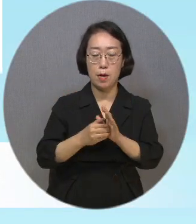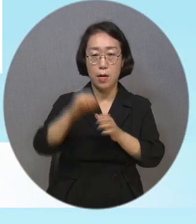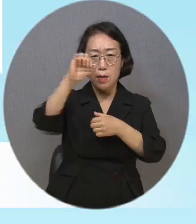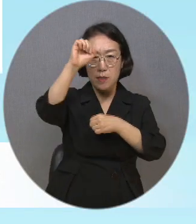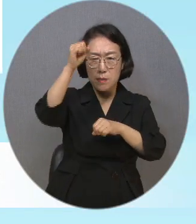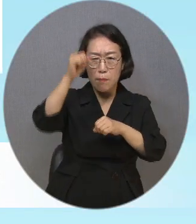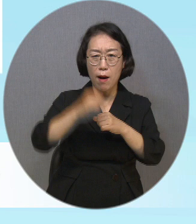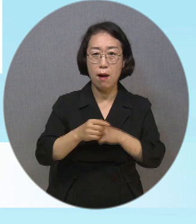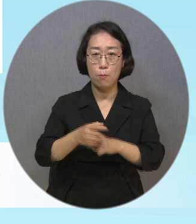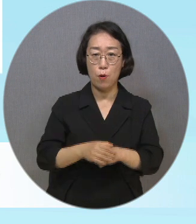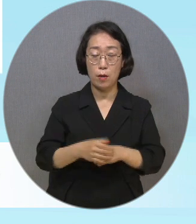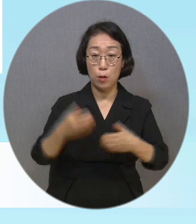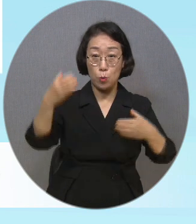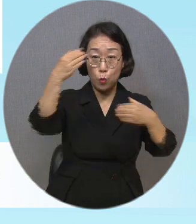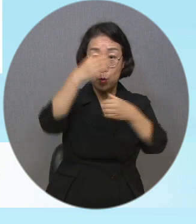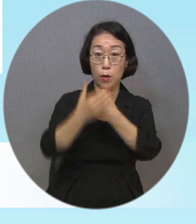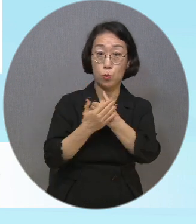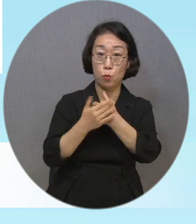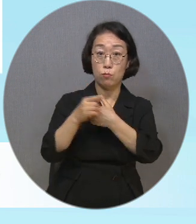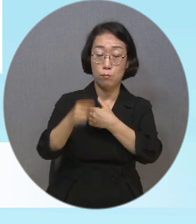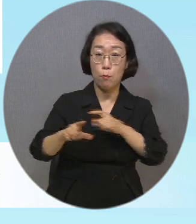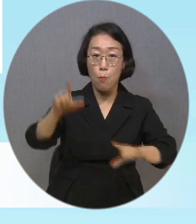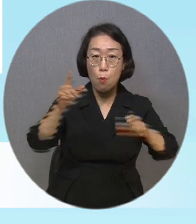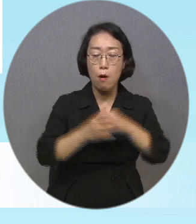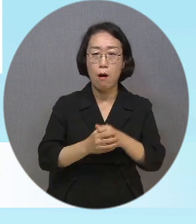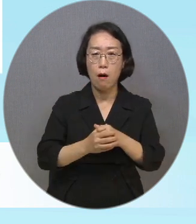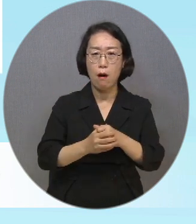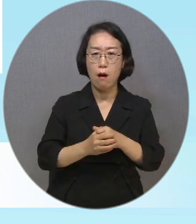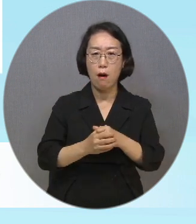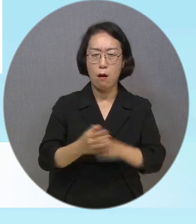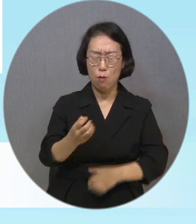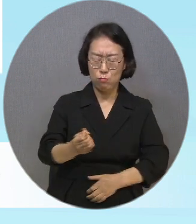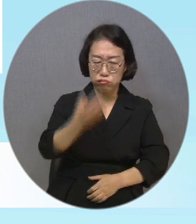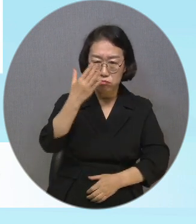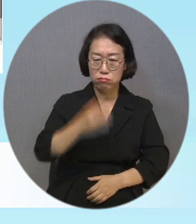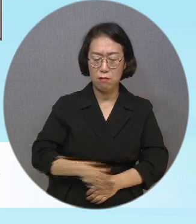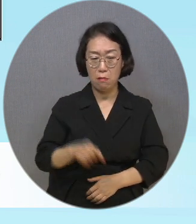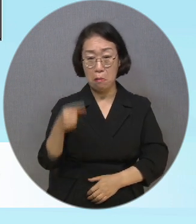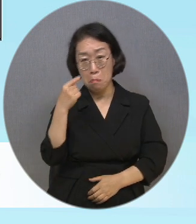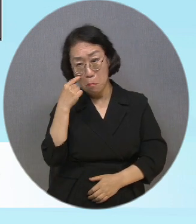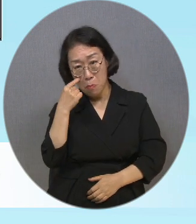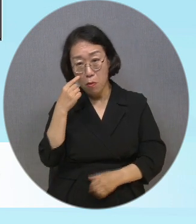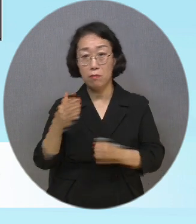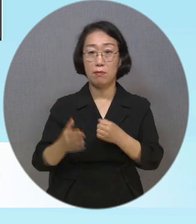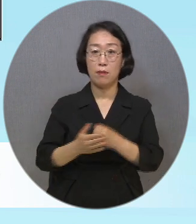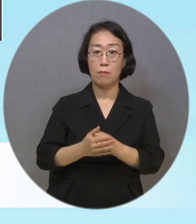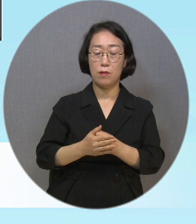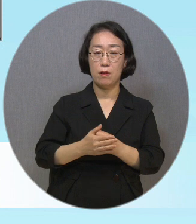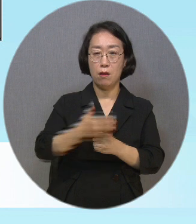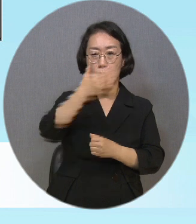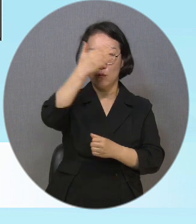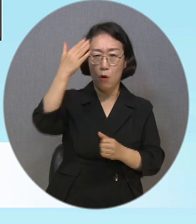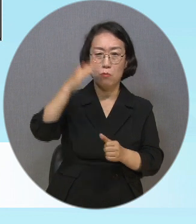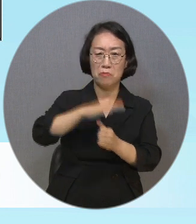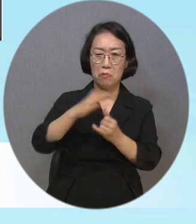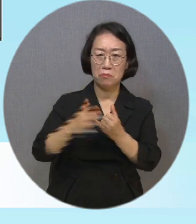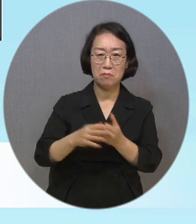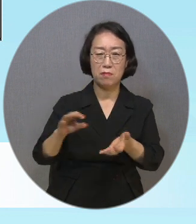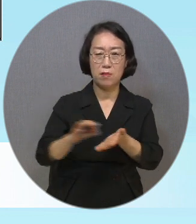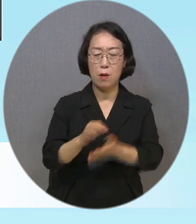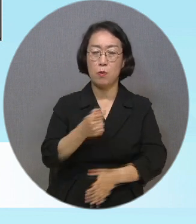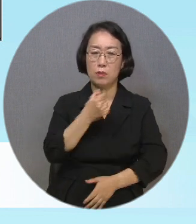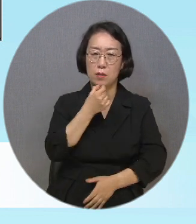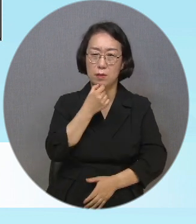자체가 교정 역할을 하는 교정용 신발은 디자인이 투박하고 낙인 효과가 있어 아동 청소년들이 착용을 꺼리는